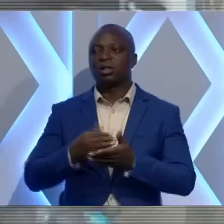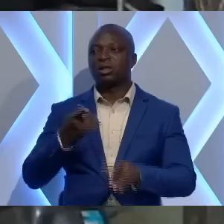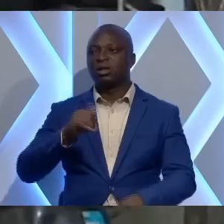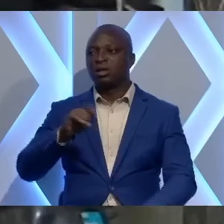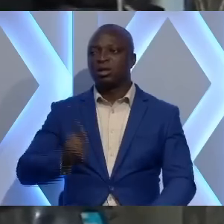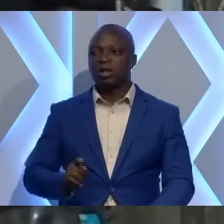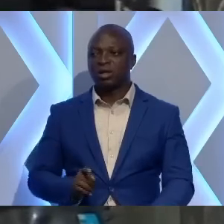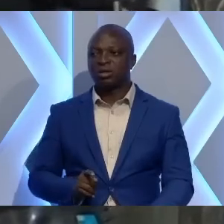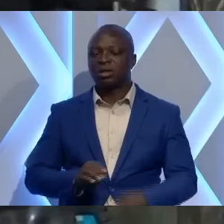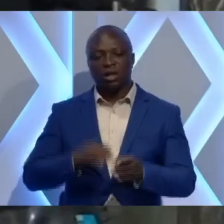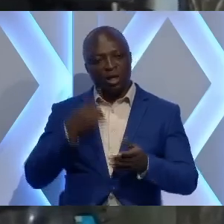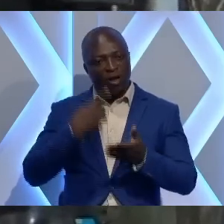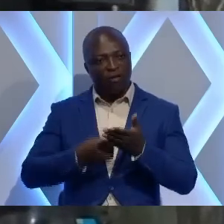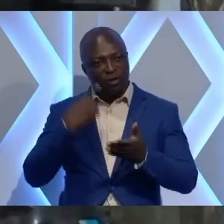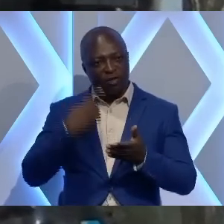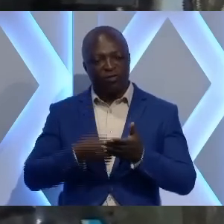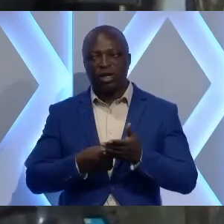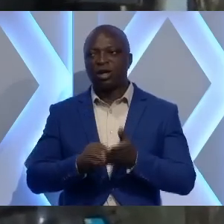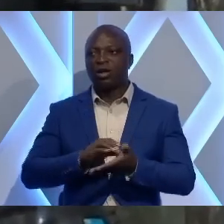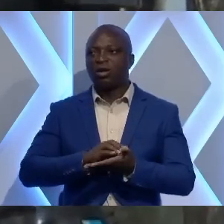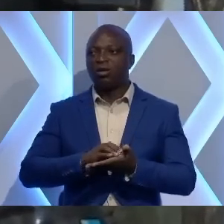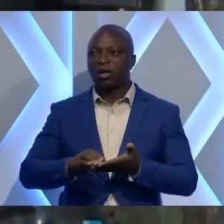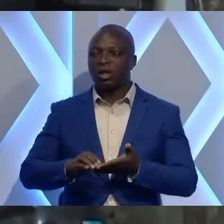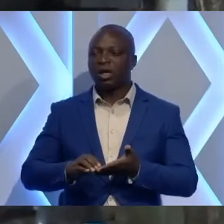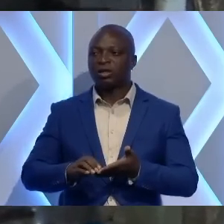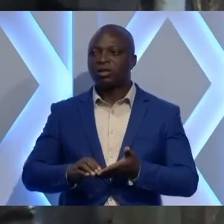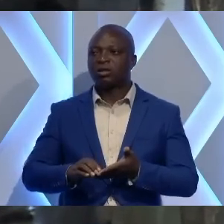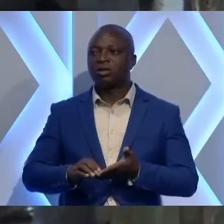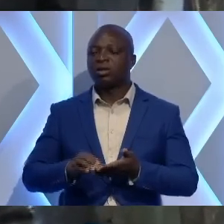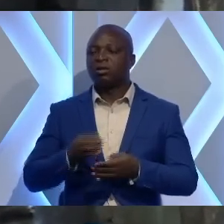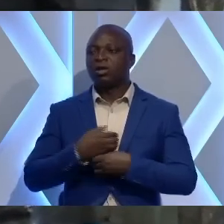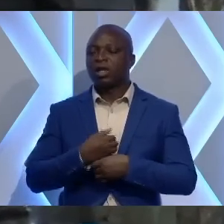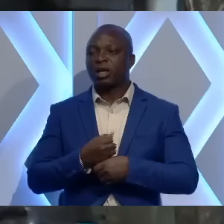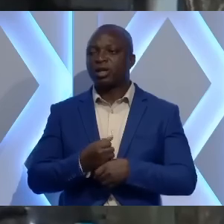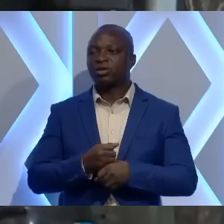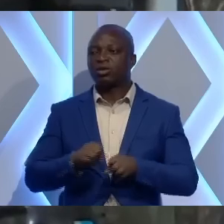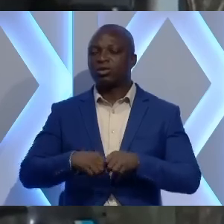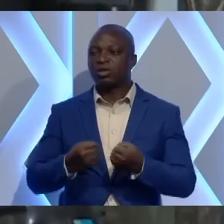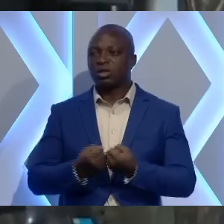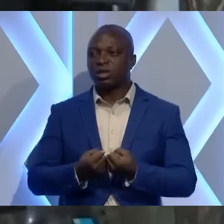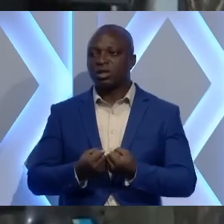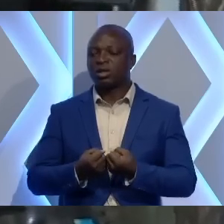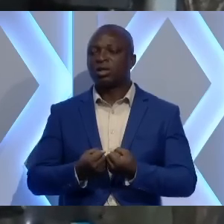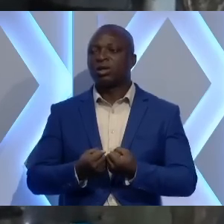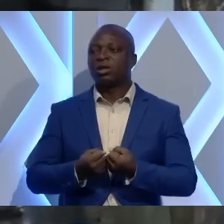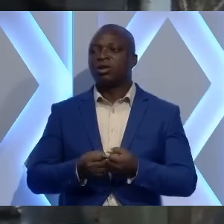réfrigérants. En vérifiant leur carte unique de création d'entreprise,